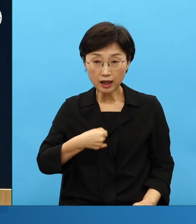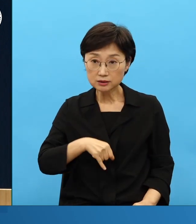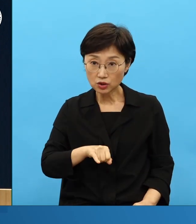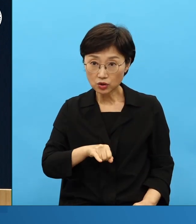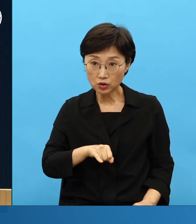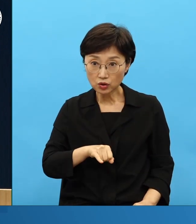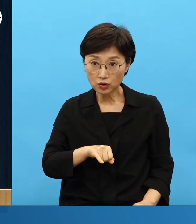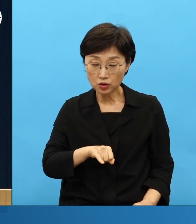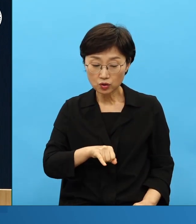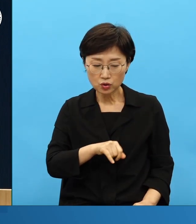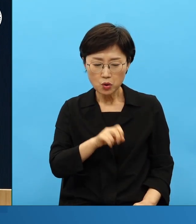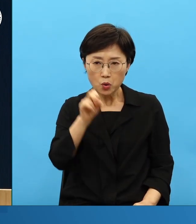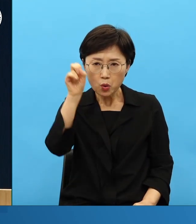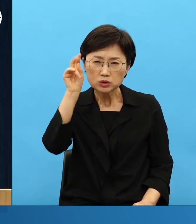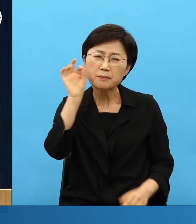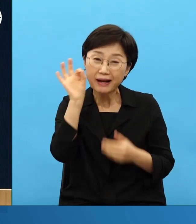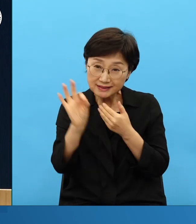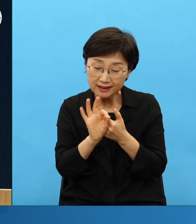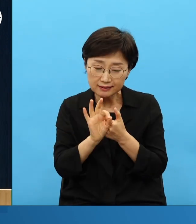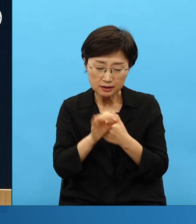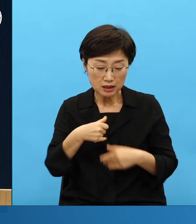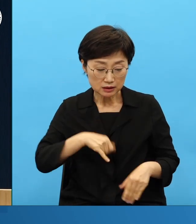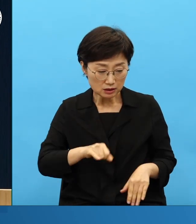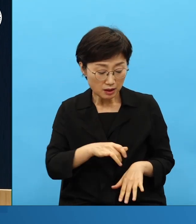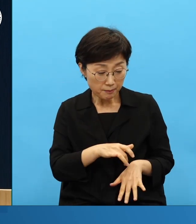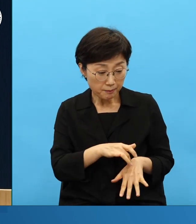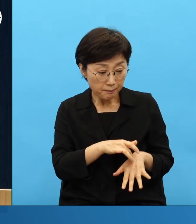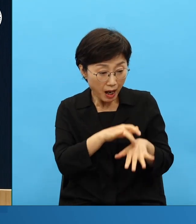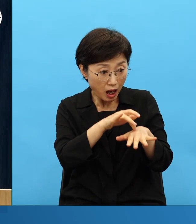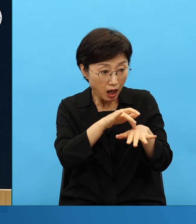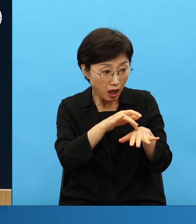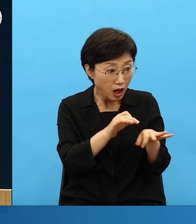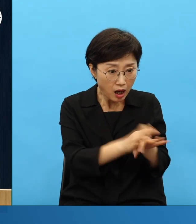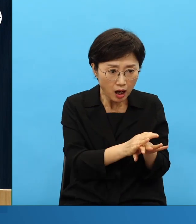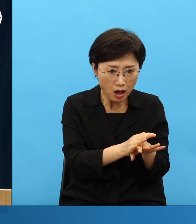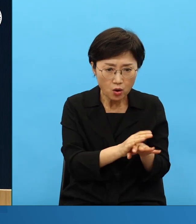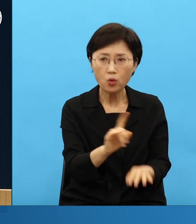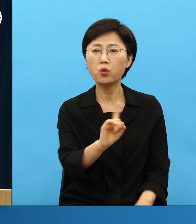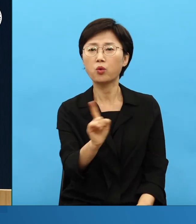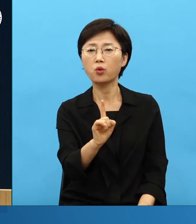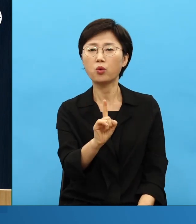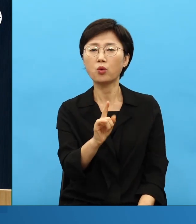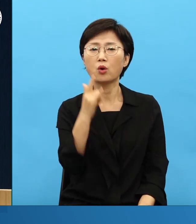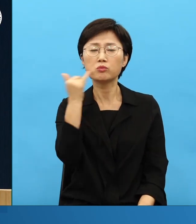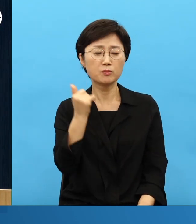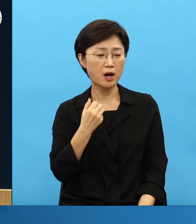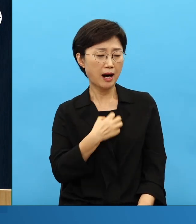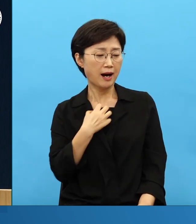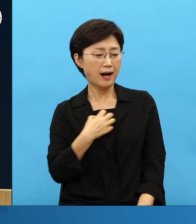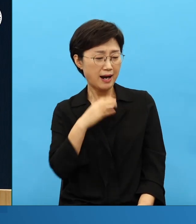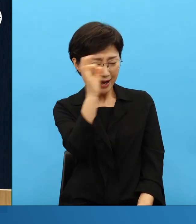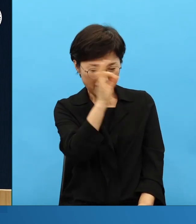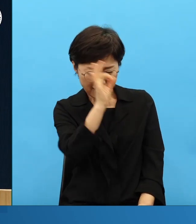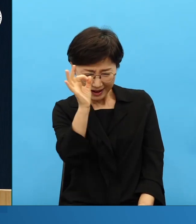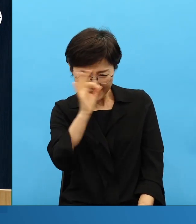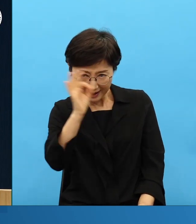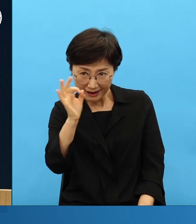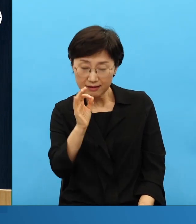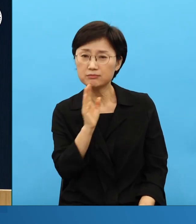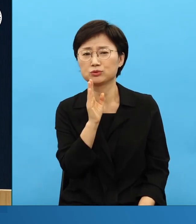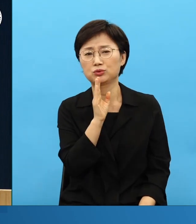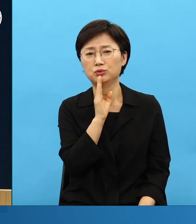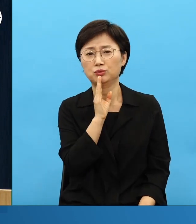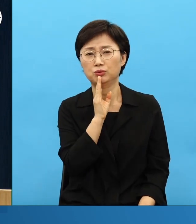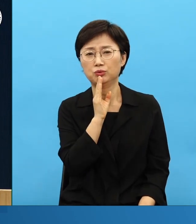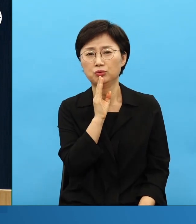부모님들이 찾겠죠. If a child vanishes from the home, then of course parents will go out in search of the child. 그것도 잠을 자지